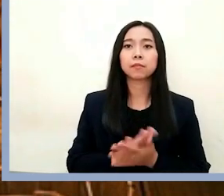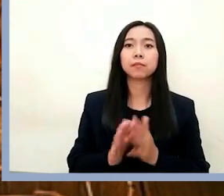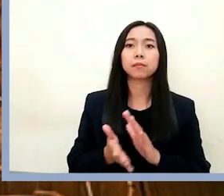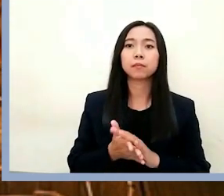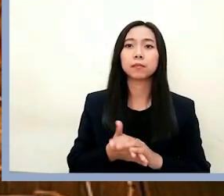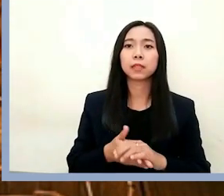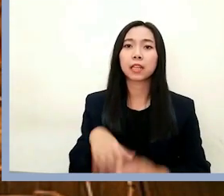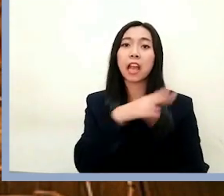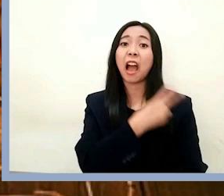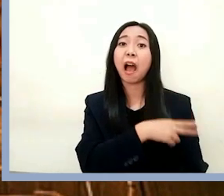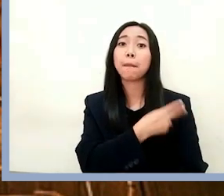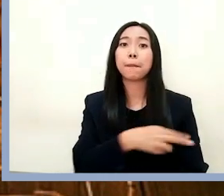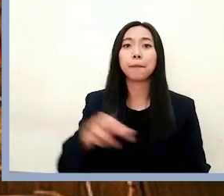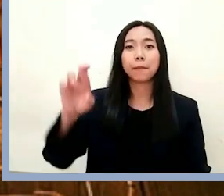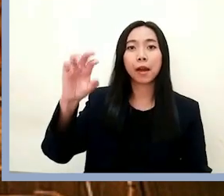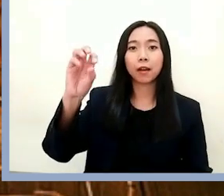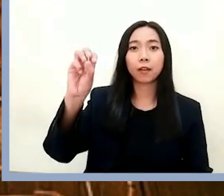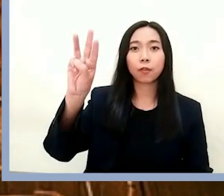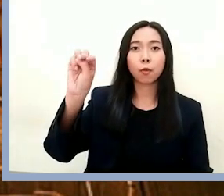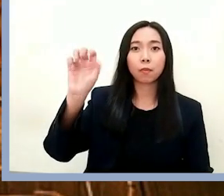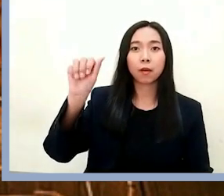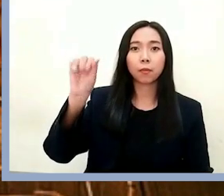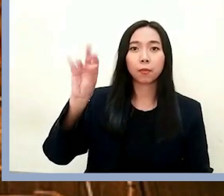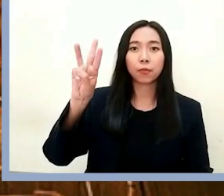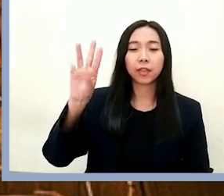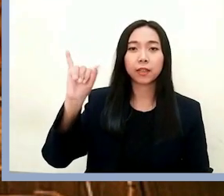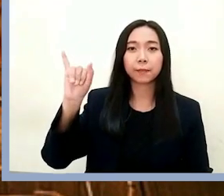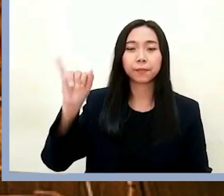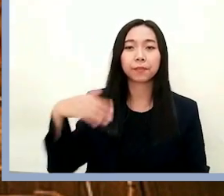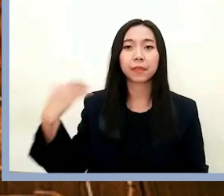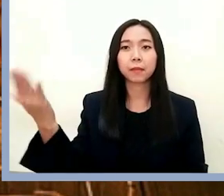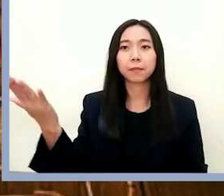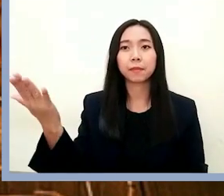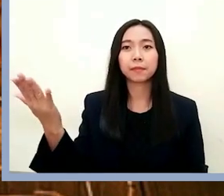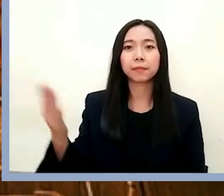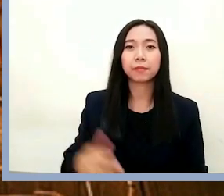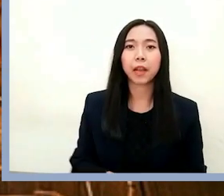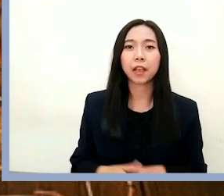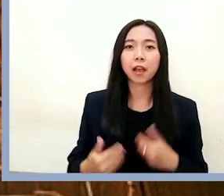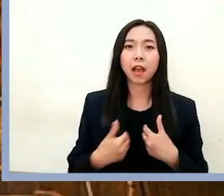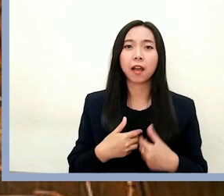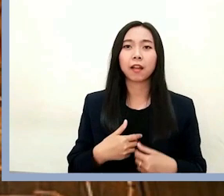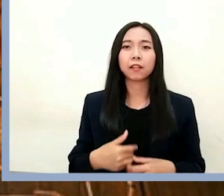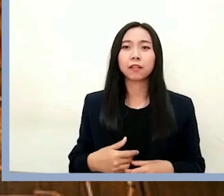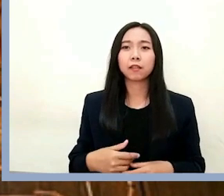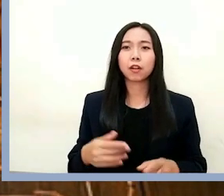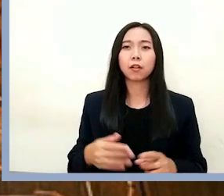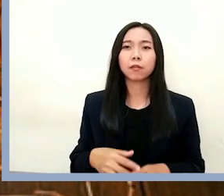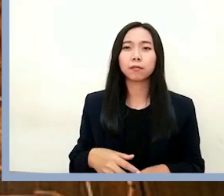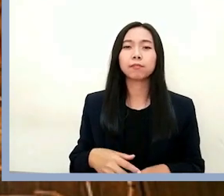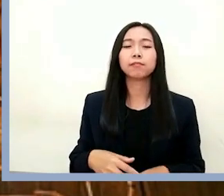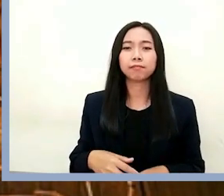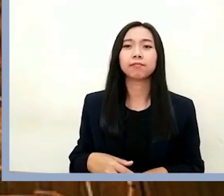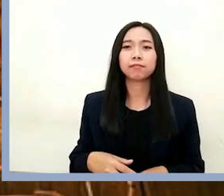walaupun mereka dianggap pemeras mereka dikenai sanksi sosial Ternyata